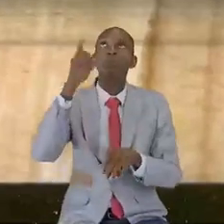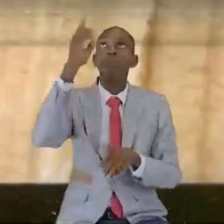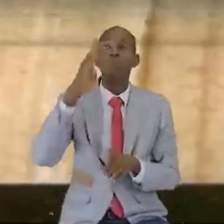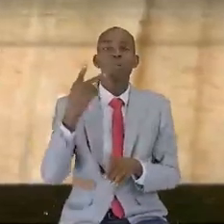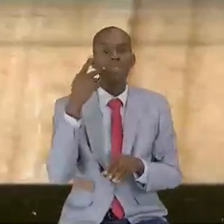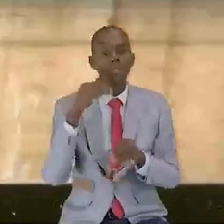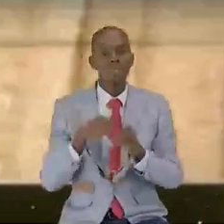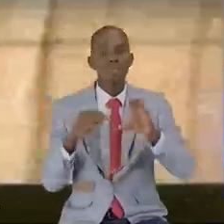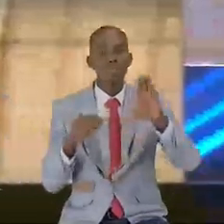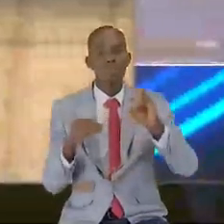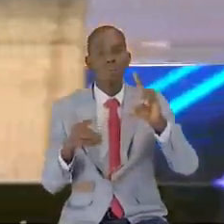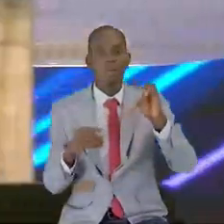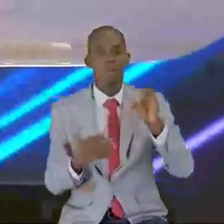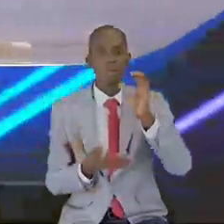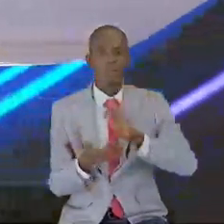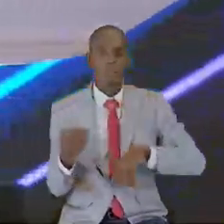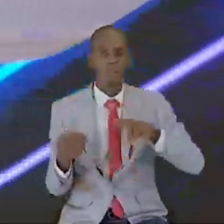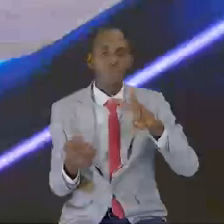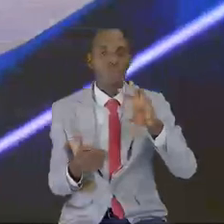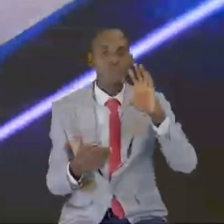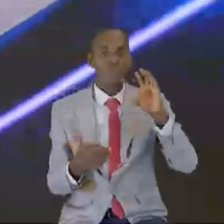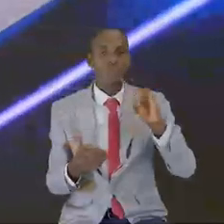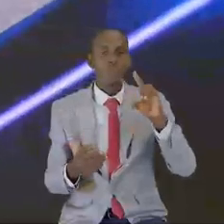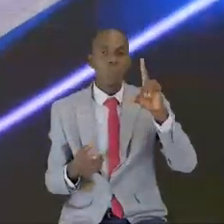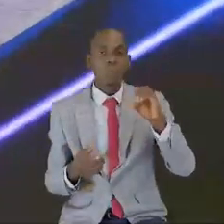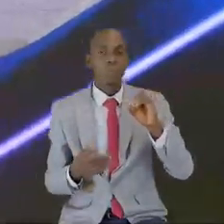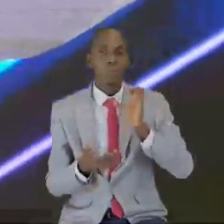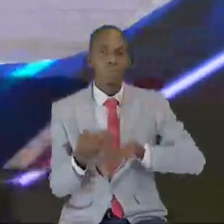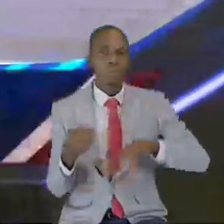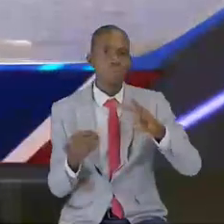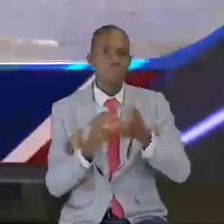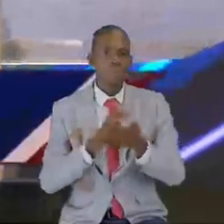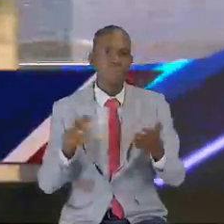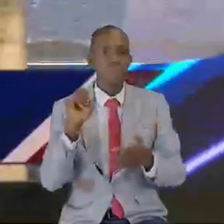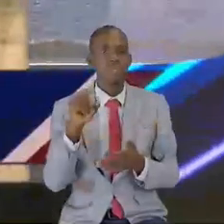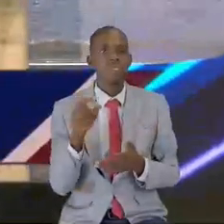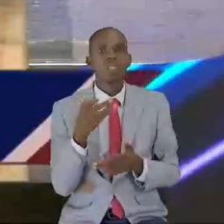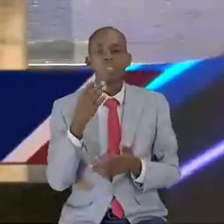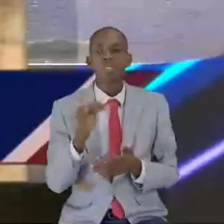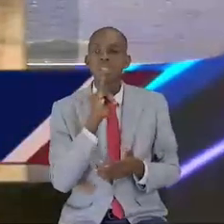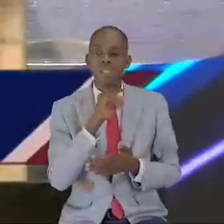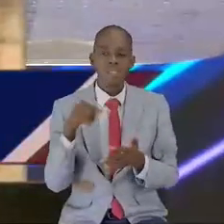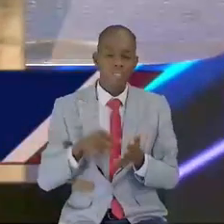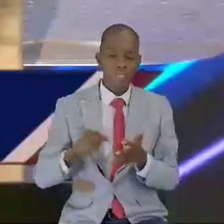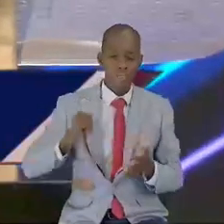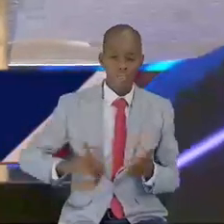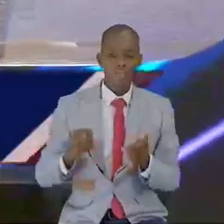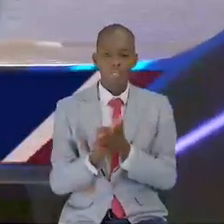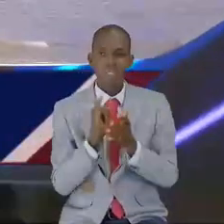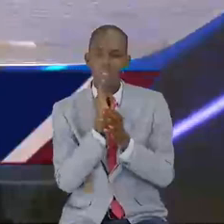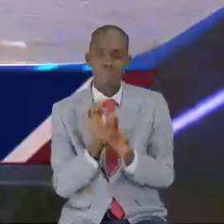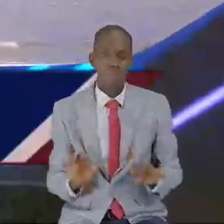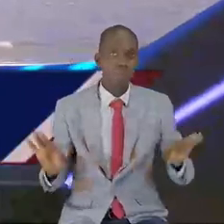Colossiens chapitre 2, verset 11. La circoncision qui compte aux yeux de